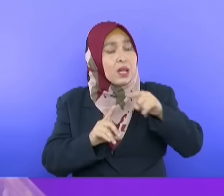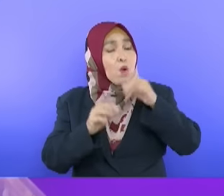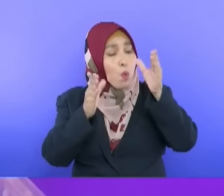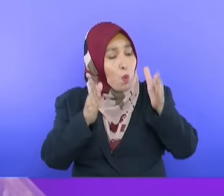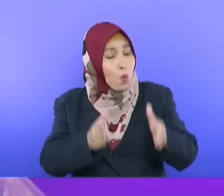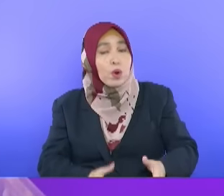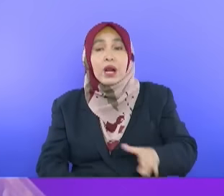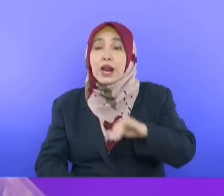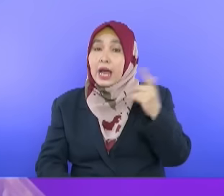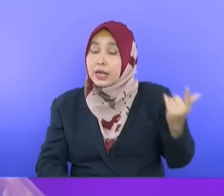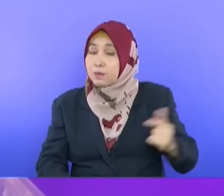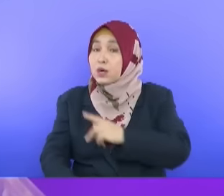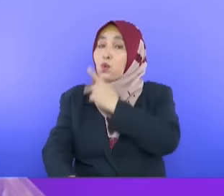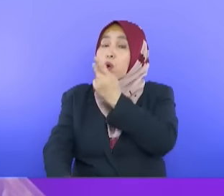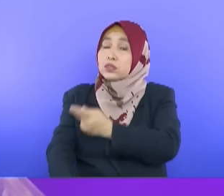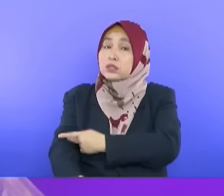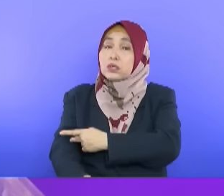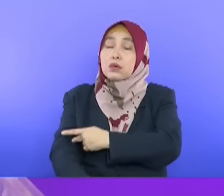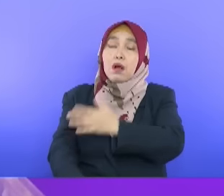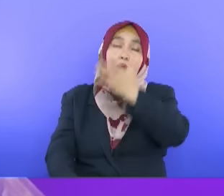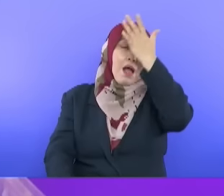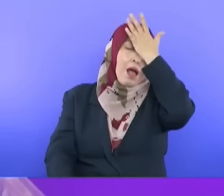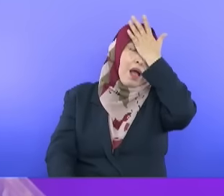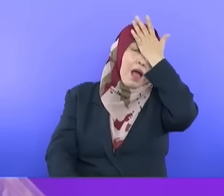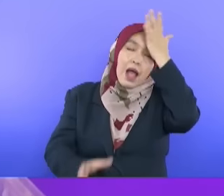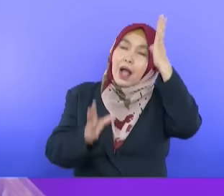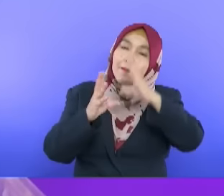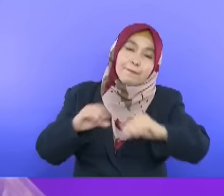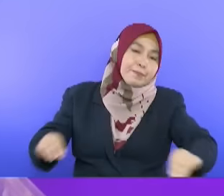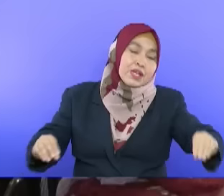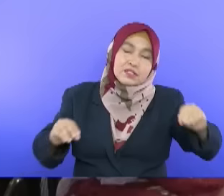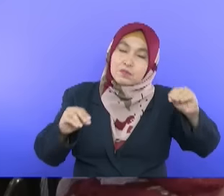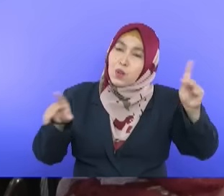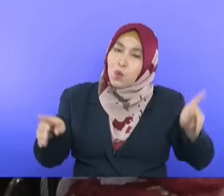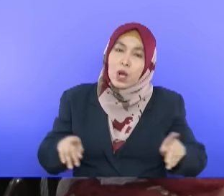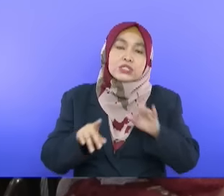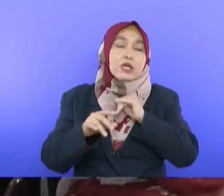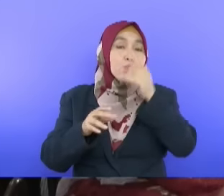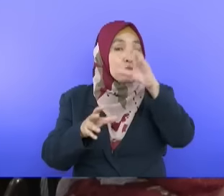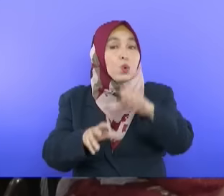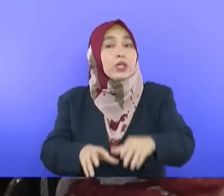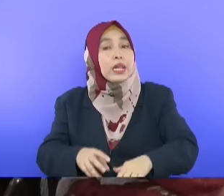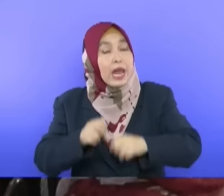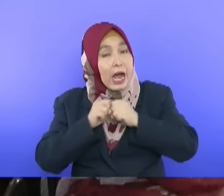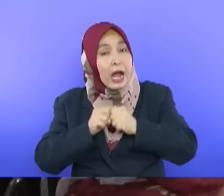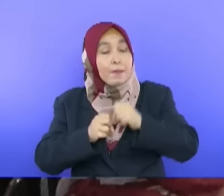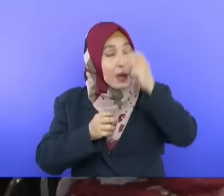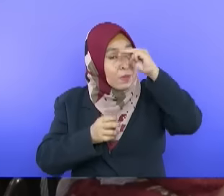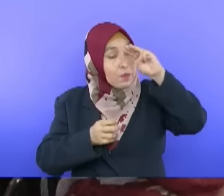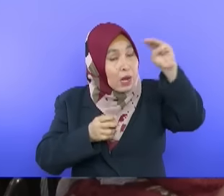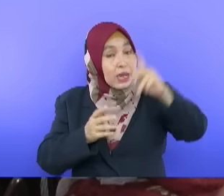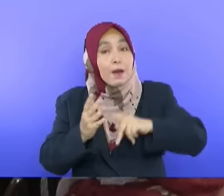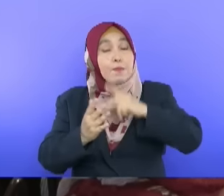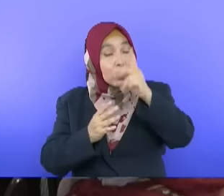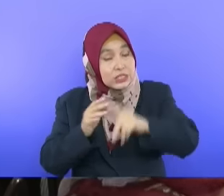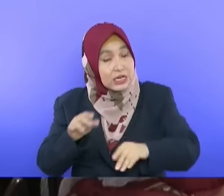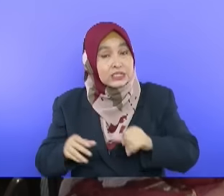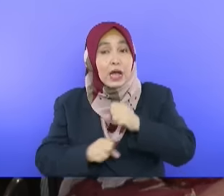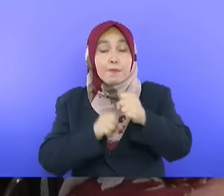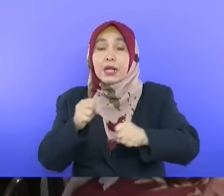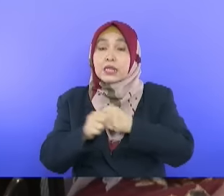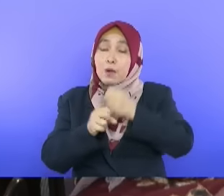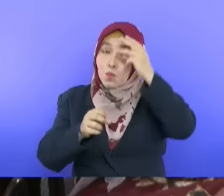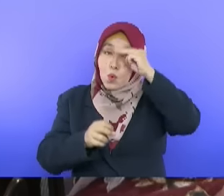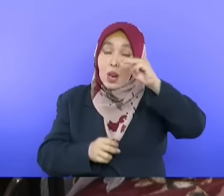orang lain pula yang berkuasa Alama hampirlah peluang saya dapat project peluang untuk saya dapat kemuliaan kalau zaman Bani Israil itu dapat